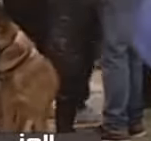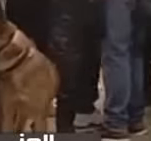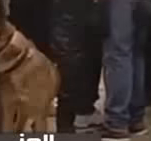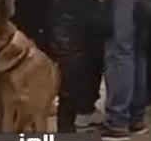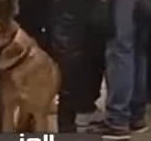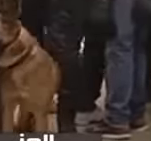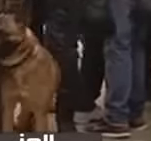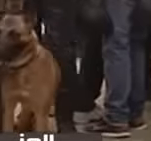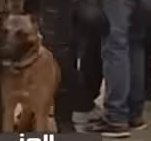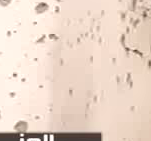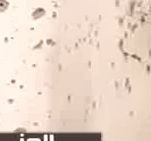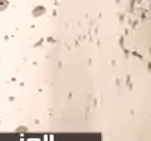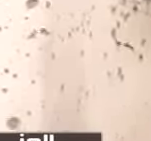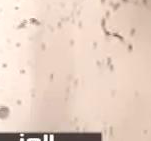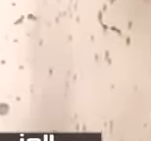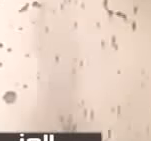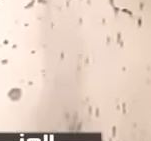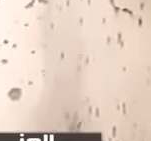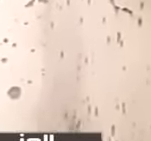الأسلحة والذخيرة.